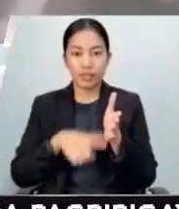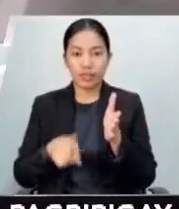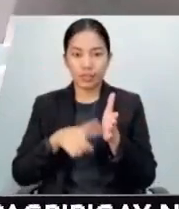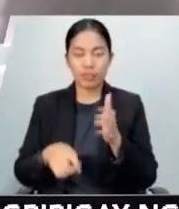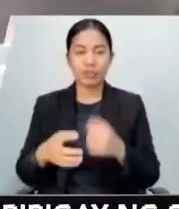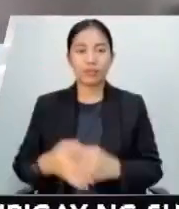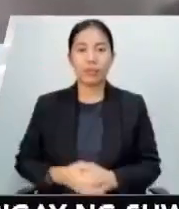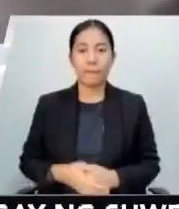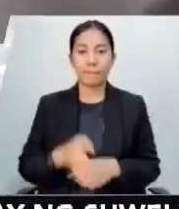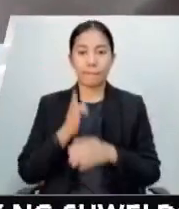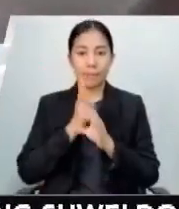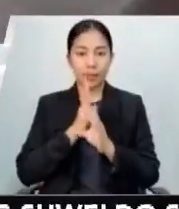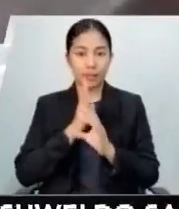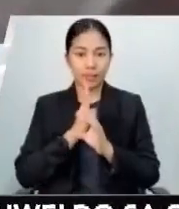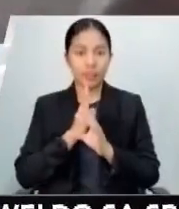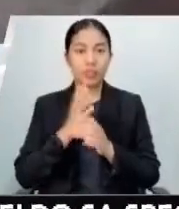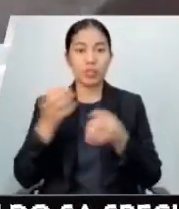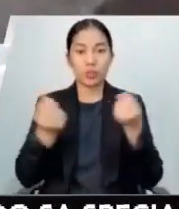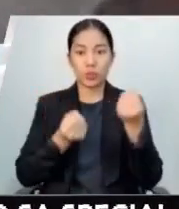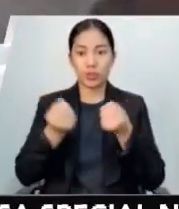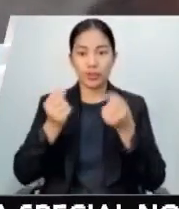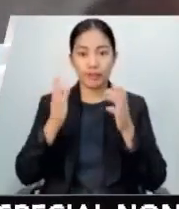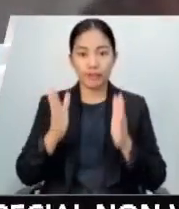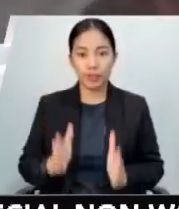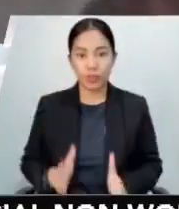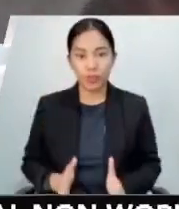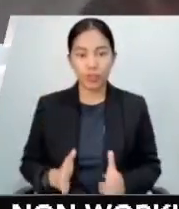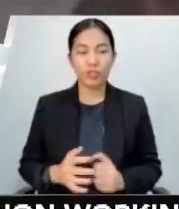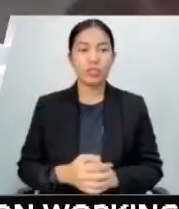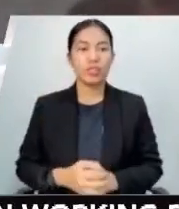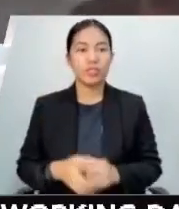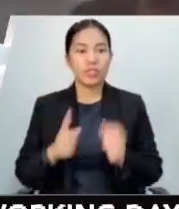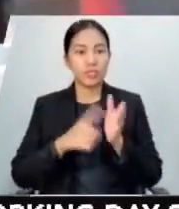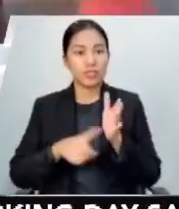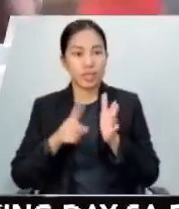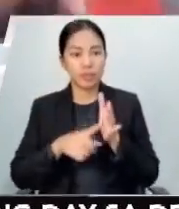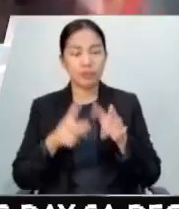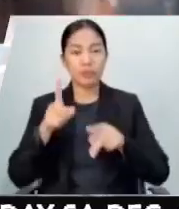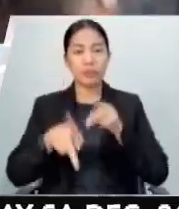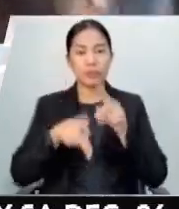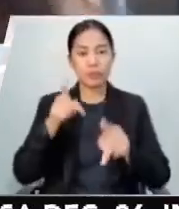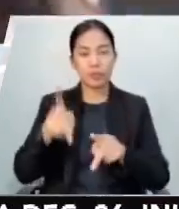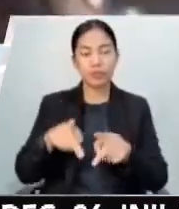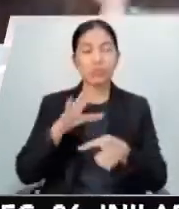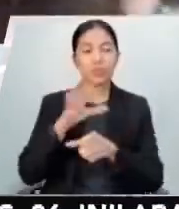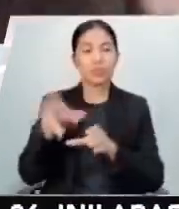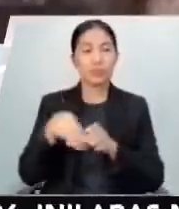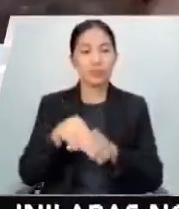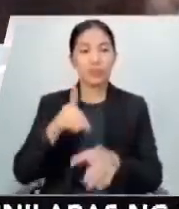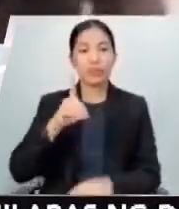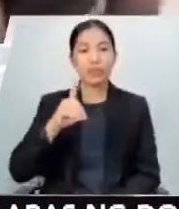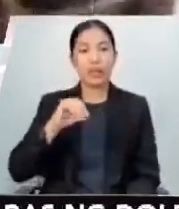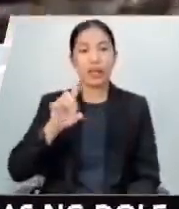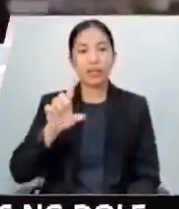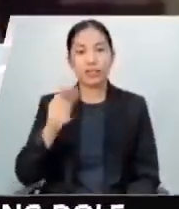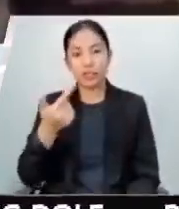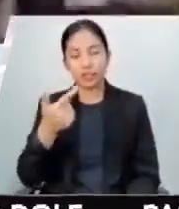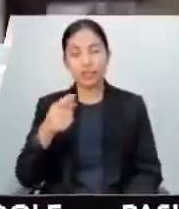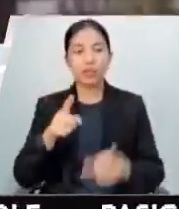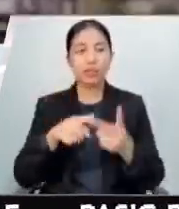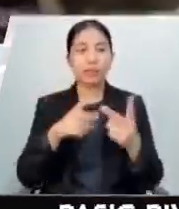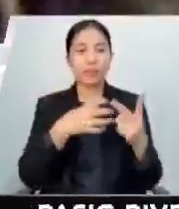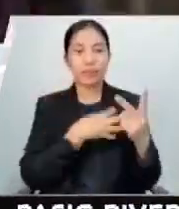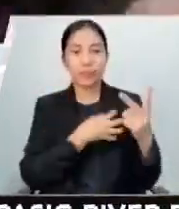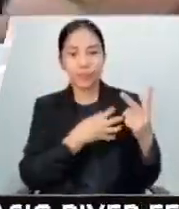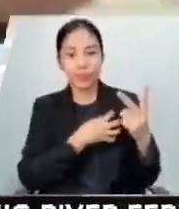drivers at ang daloy ng mga pasahero. Kasama nila sa inspeksyon ang DILG at PNP. Tiningnan din ang terminal ng mga